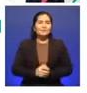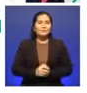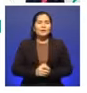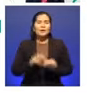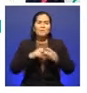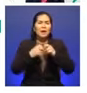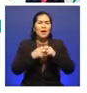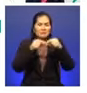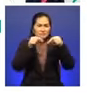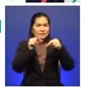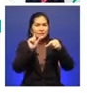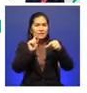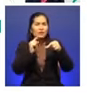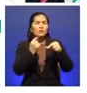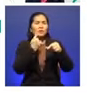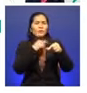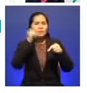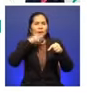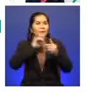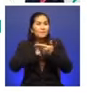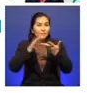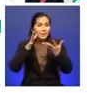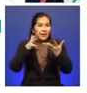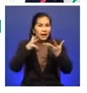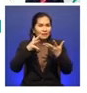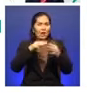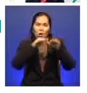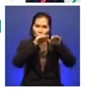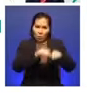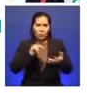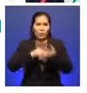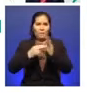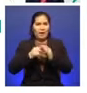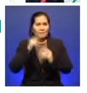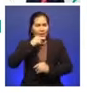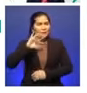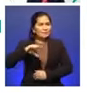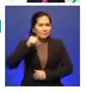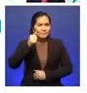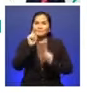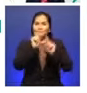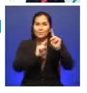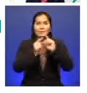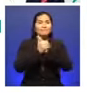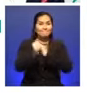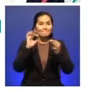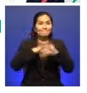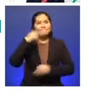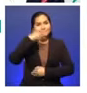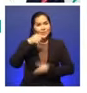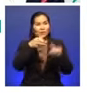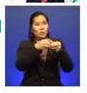จุลินทรีย์ที่บ่งบอกว่าการแปรงฟันของเขาสะอาดขึ้นเมื่อประเมินทักษะการแปรงฟันแล้วกลุ่มแกนน